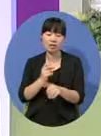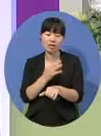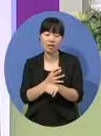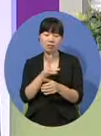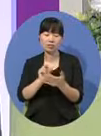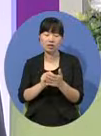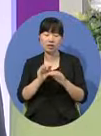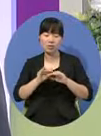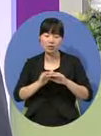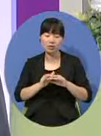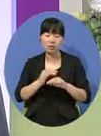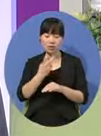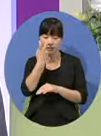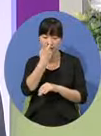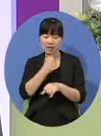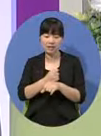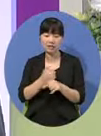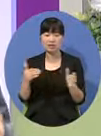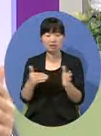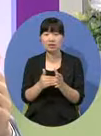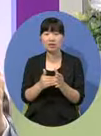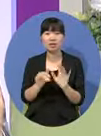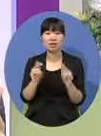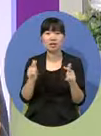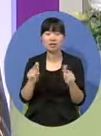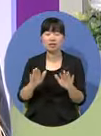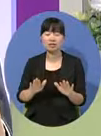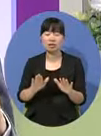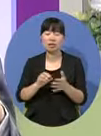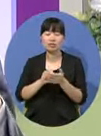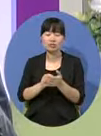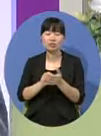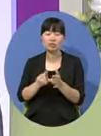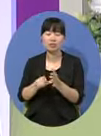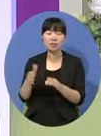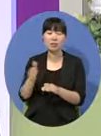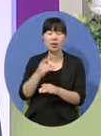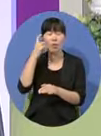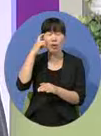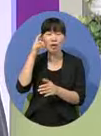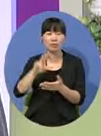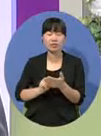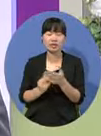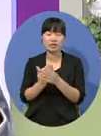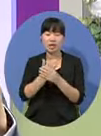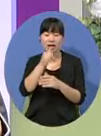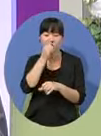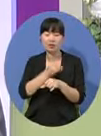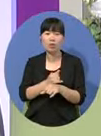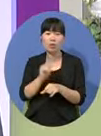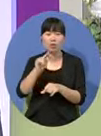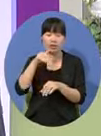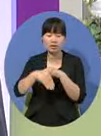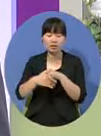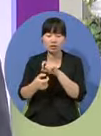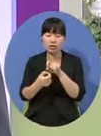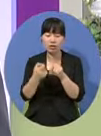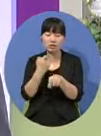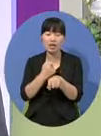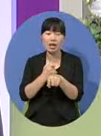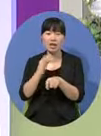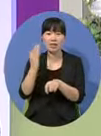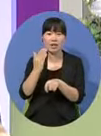문제 풀고 채점하고 이 정도가 아니라 이 출제 의도부터 왜 이런 문제가 나왔고 네. 어떤 식으로 접근을 해야